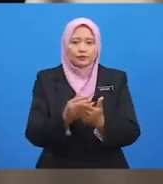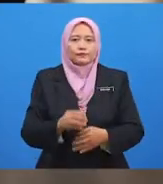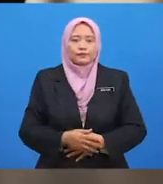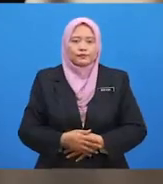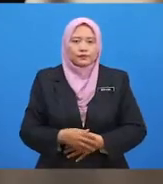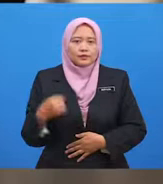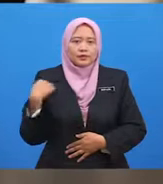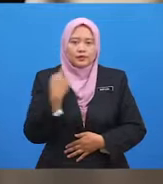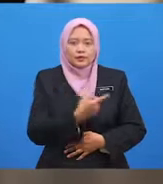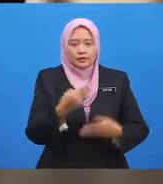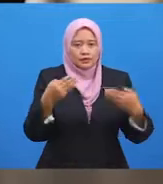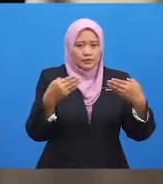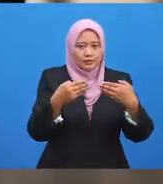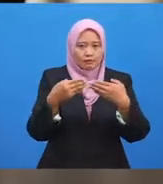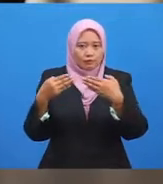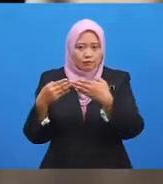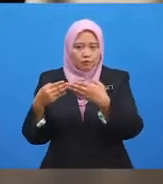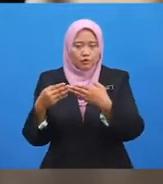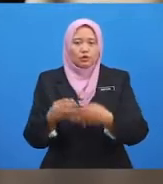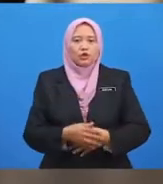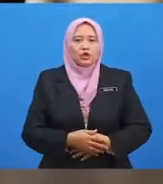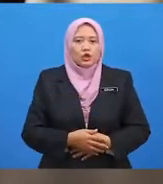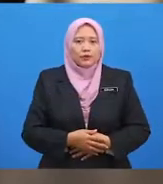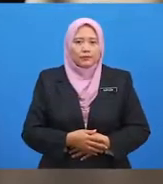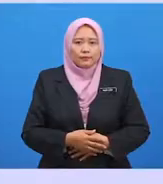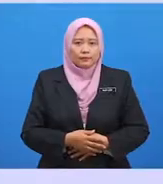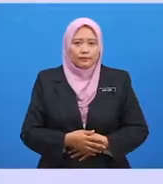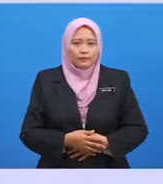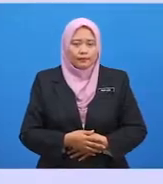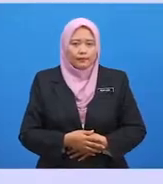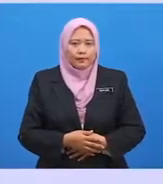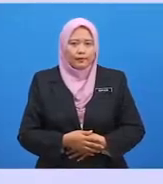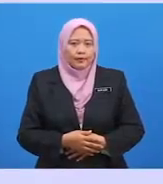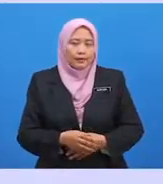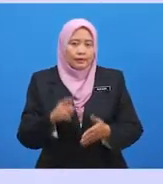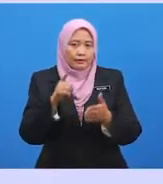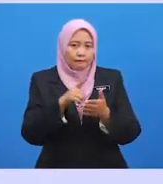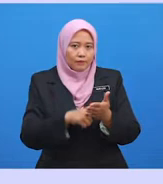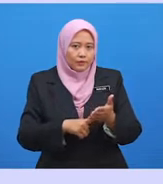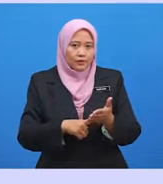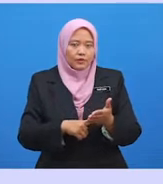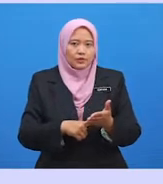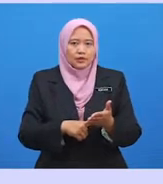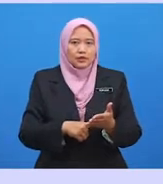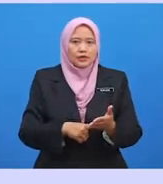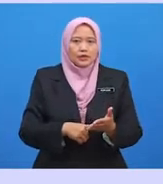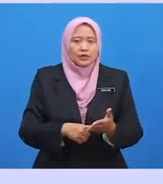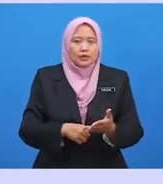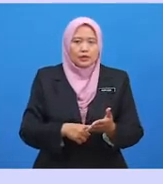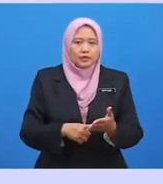pembelajaran kita ya murid-murid tentang peranan wakaf Apakah peranan wakaf dalam